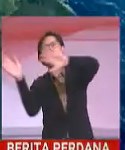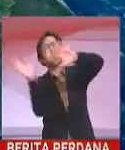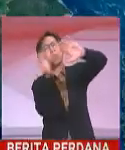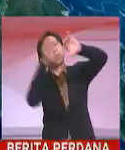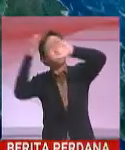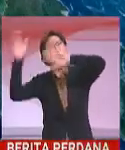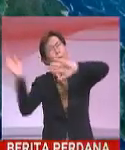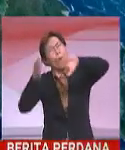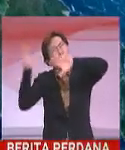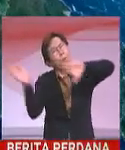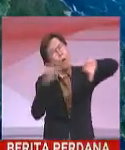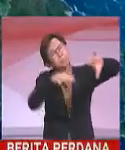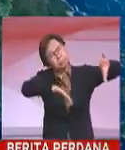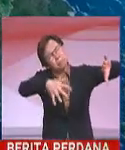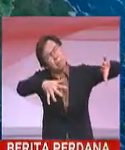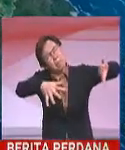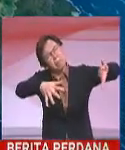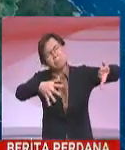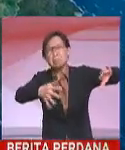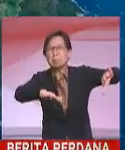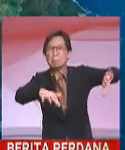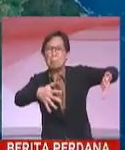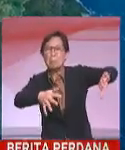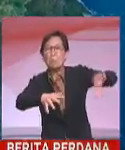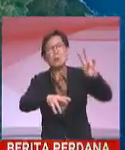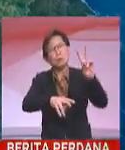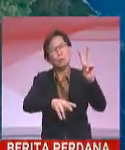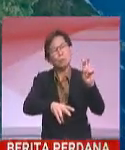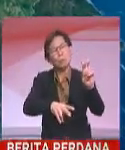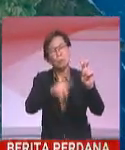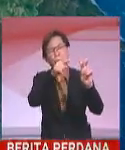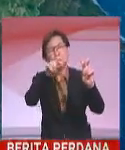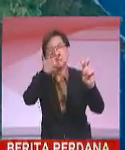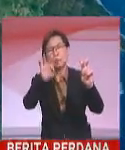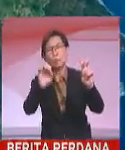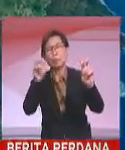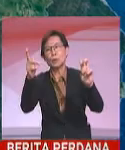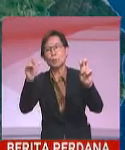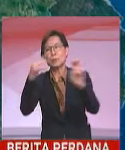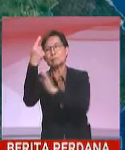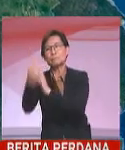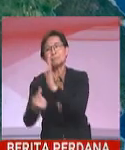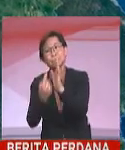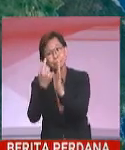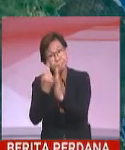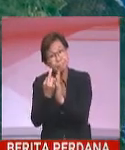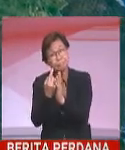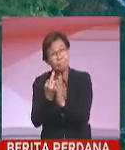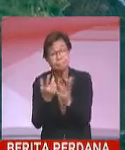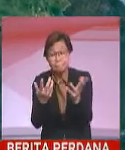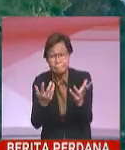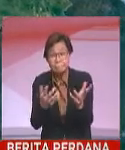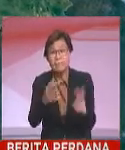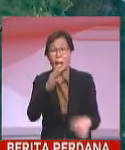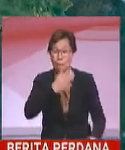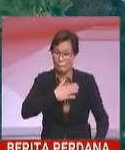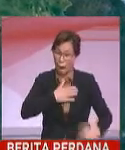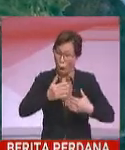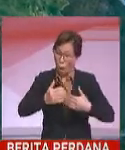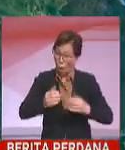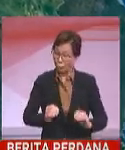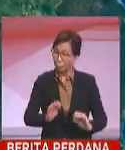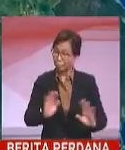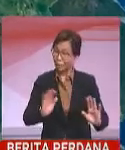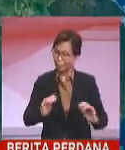kelajuan angin yang sederhana kencang iaitu sekitar 20 hingga 40 km sejam. Oleh itu, jabatan kami